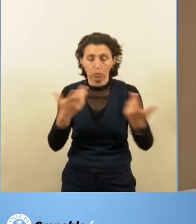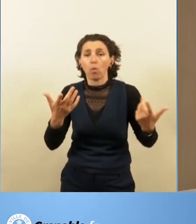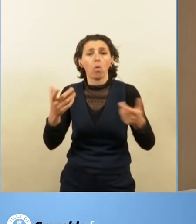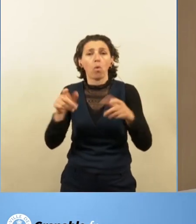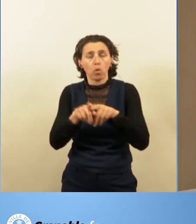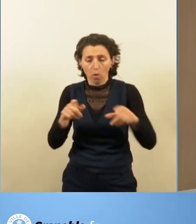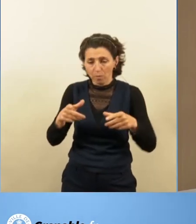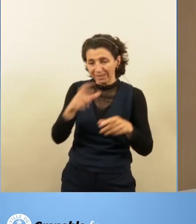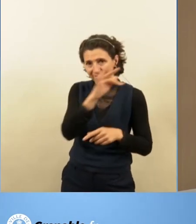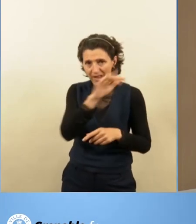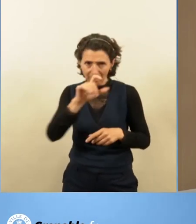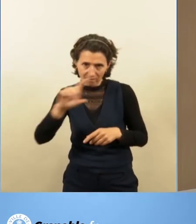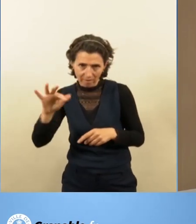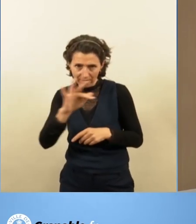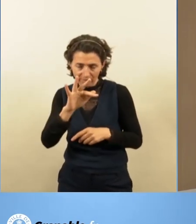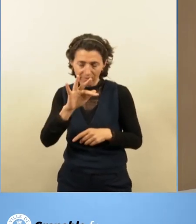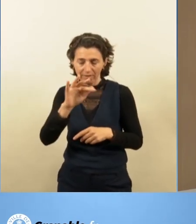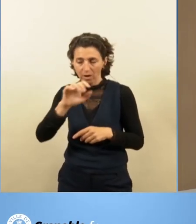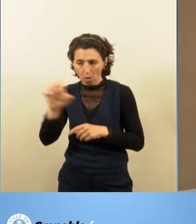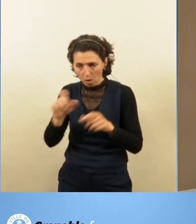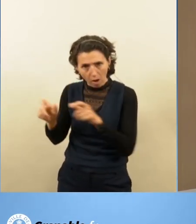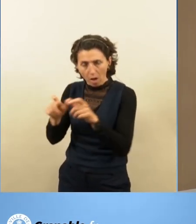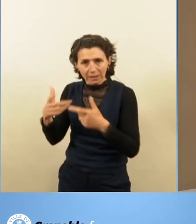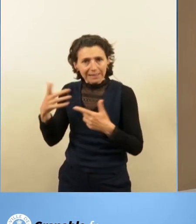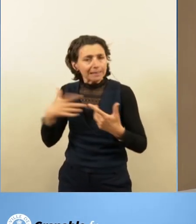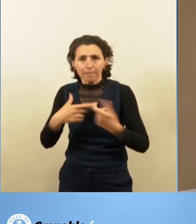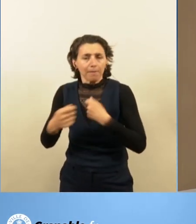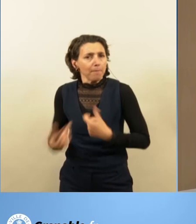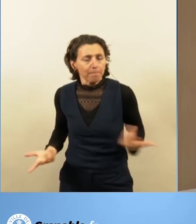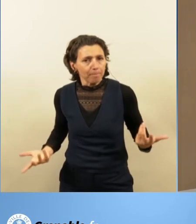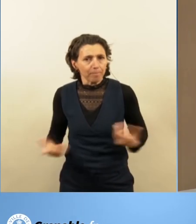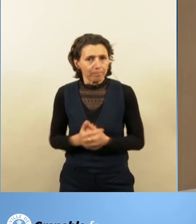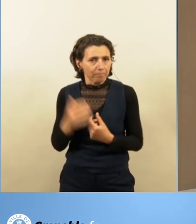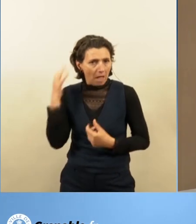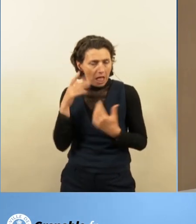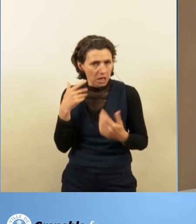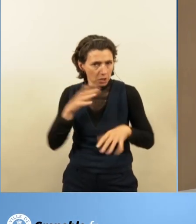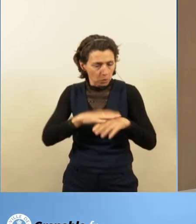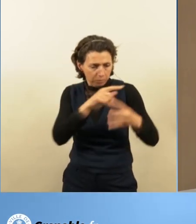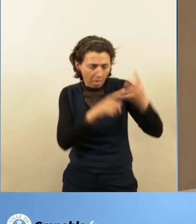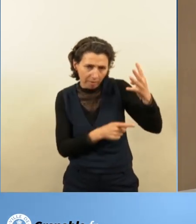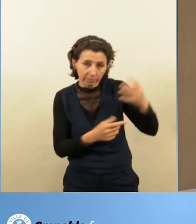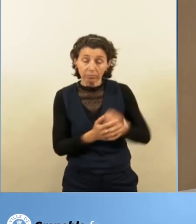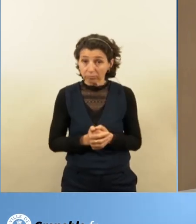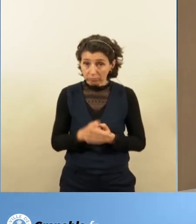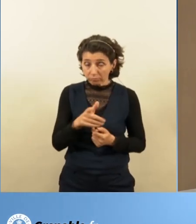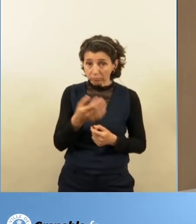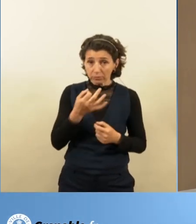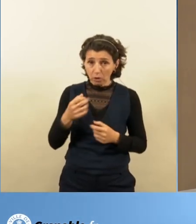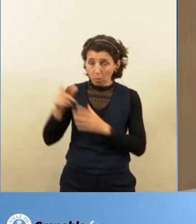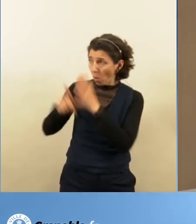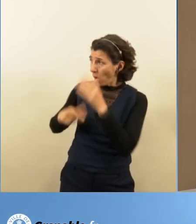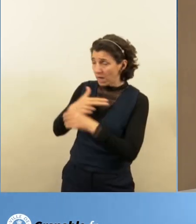ZF vous considérez que c'est une loi nationale les effets et une obligation